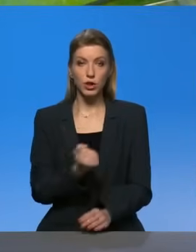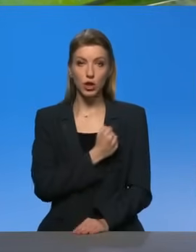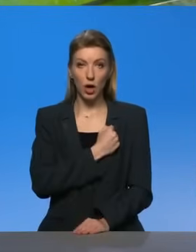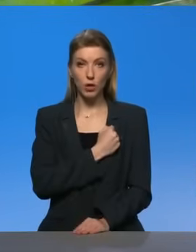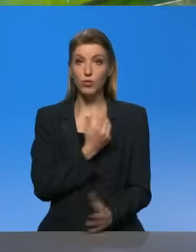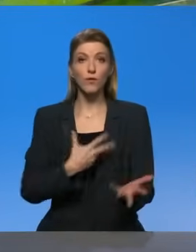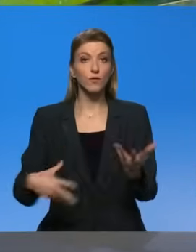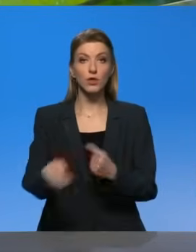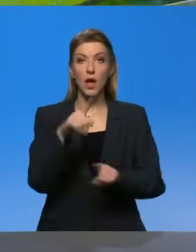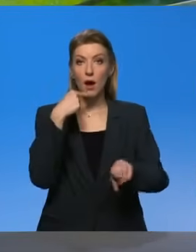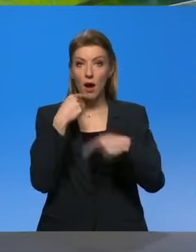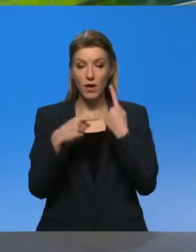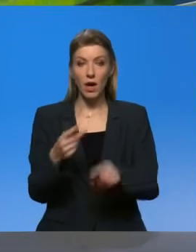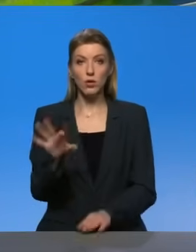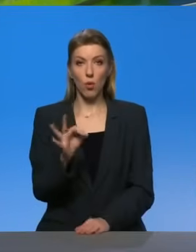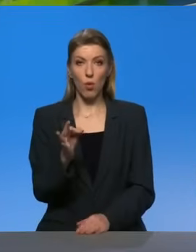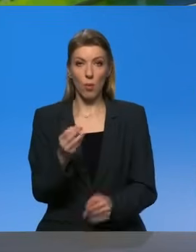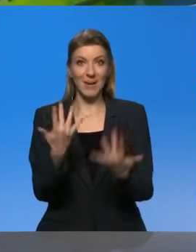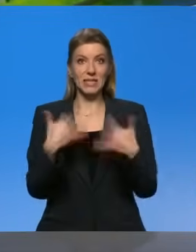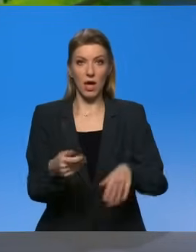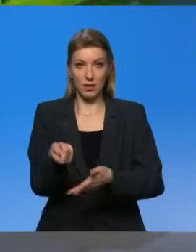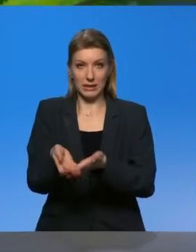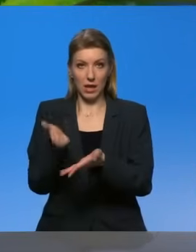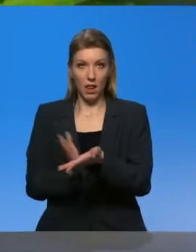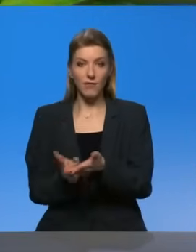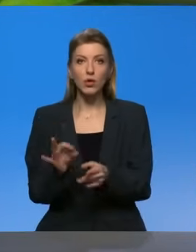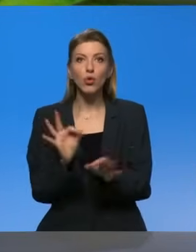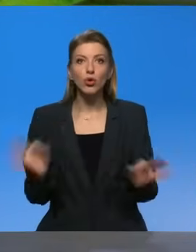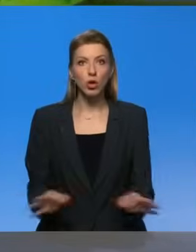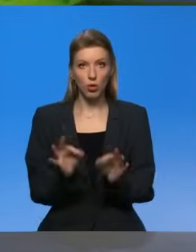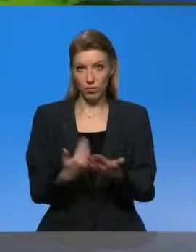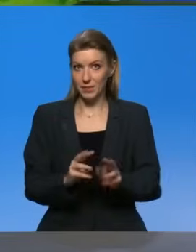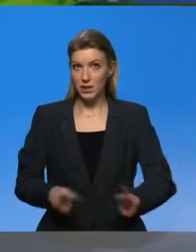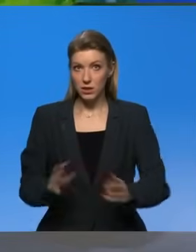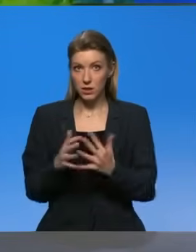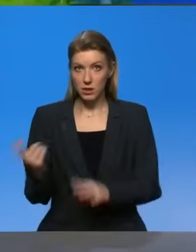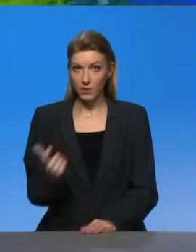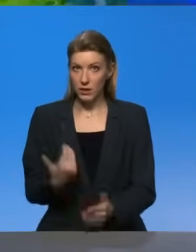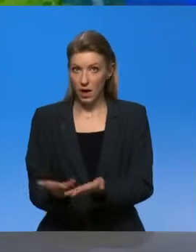говорят про потери зерновых, но никто не говорит, а министр сельского хозяйства как раз и сказала, что